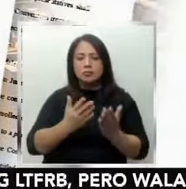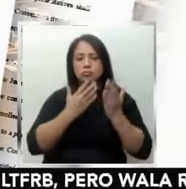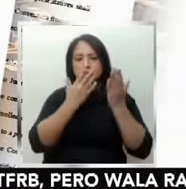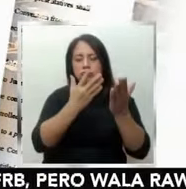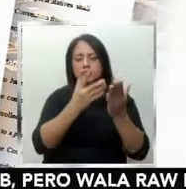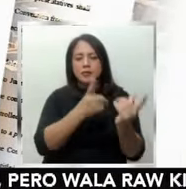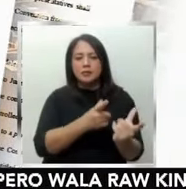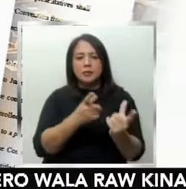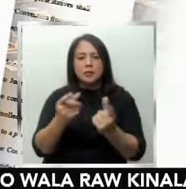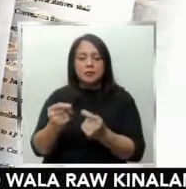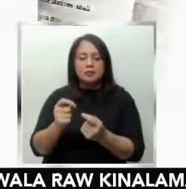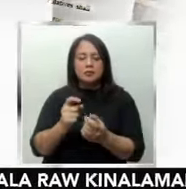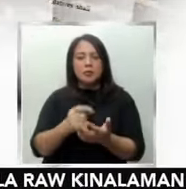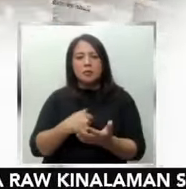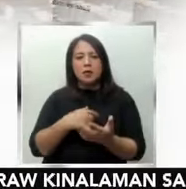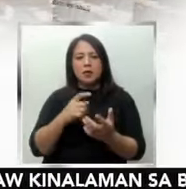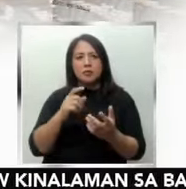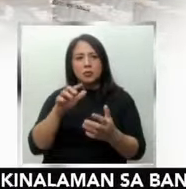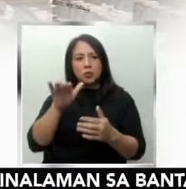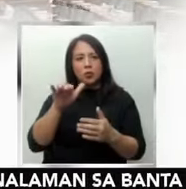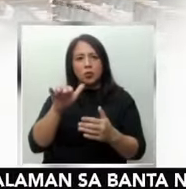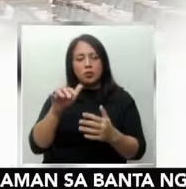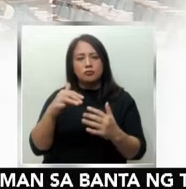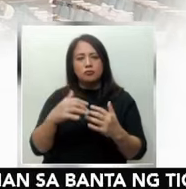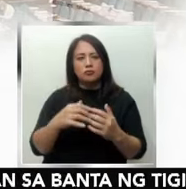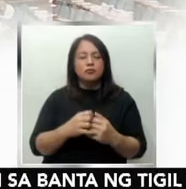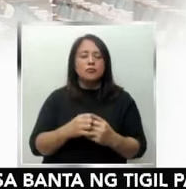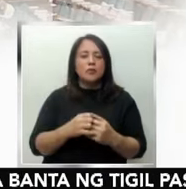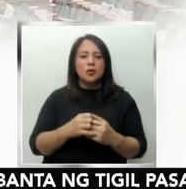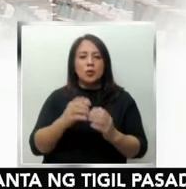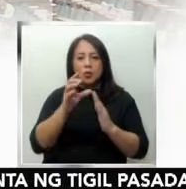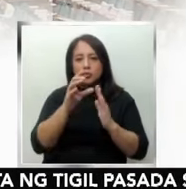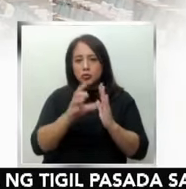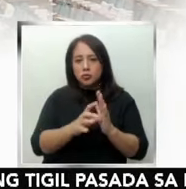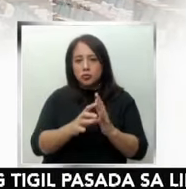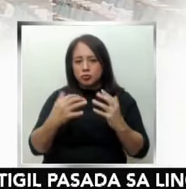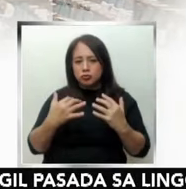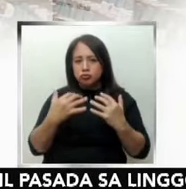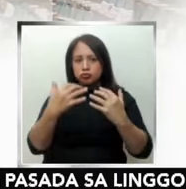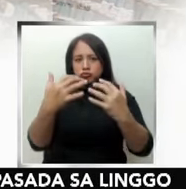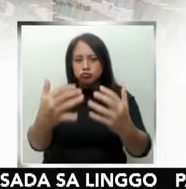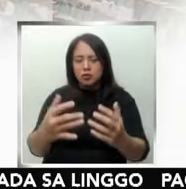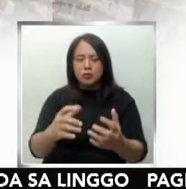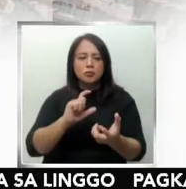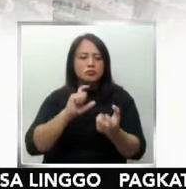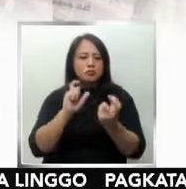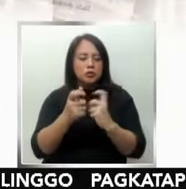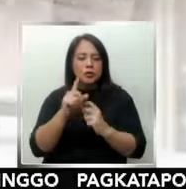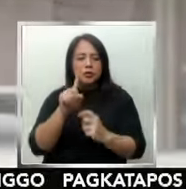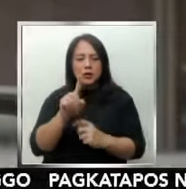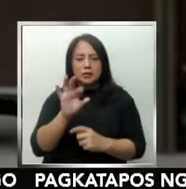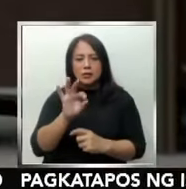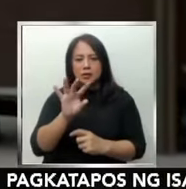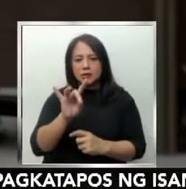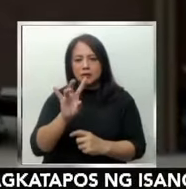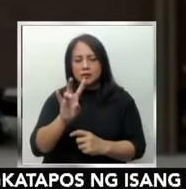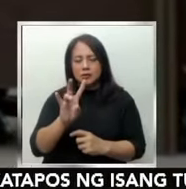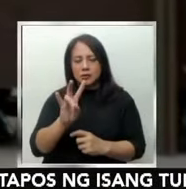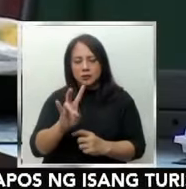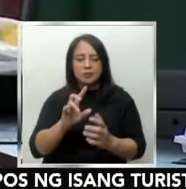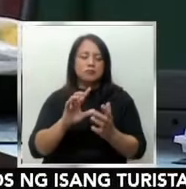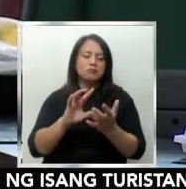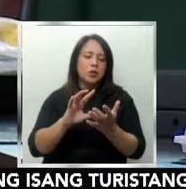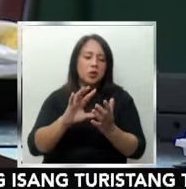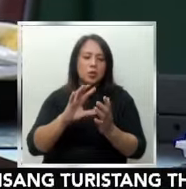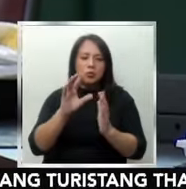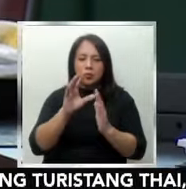resolusyong magpapatawag ng constitutional convention para amyendahan ang 1987 constitution prayoridad daw ang